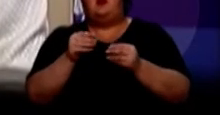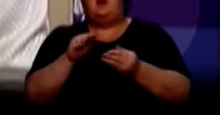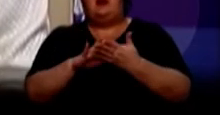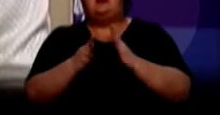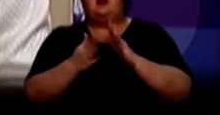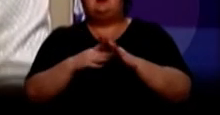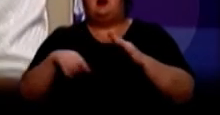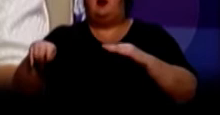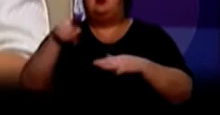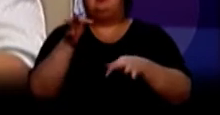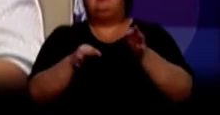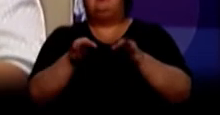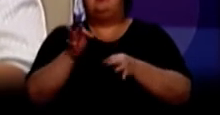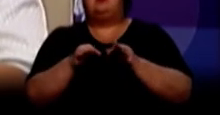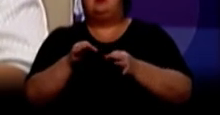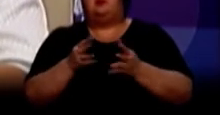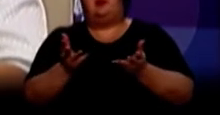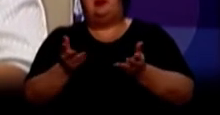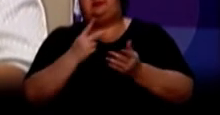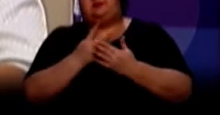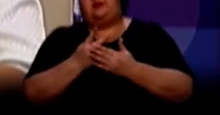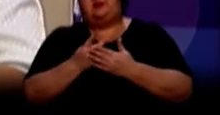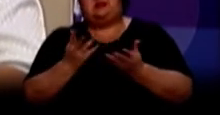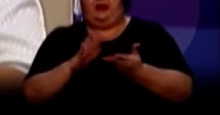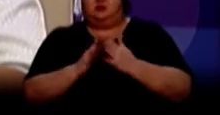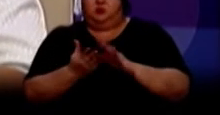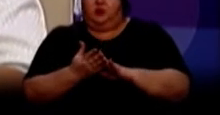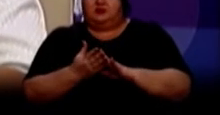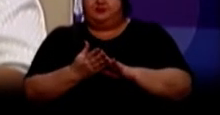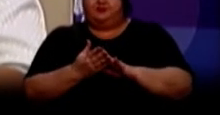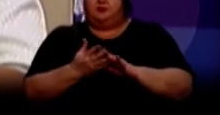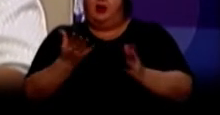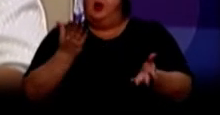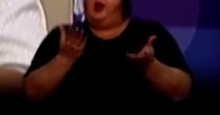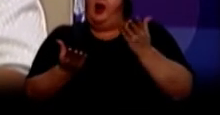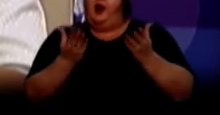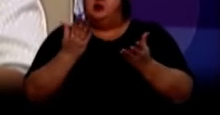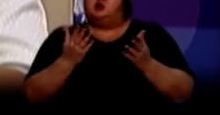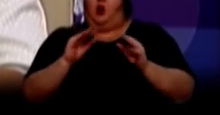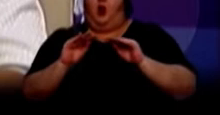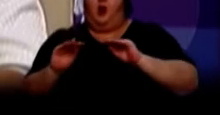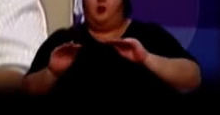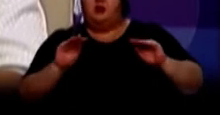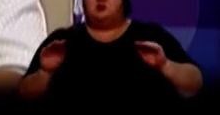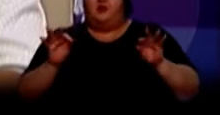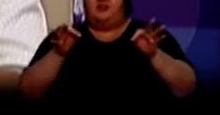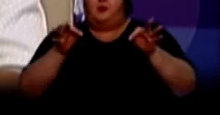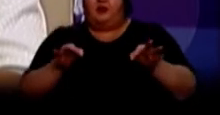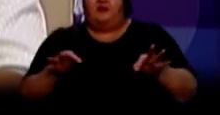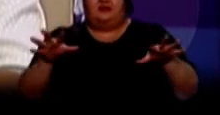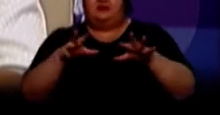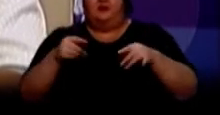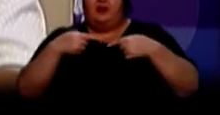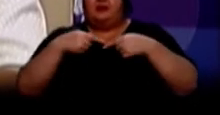середовища в нашій області? Власне, дивіться, яка ситуація. Якщо облаштовані правильні за всіми